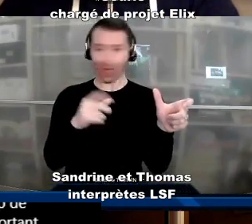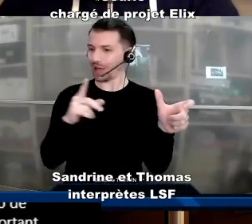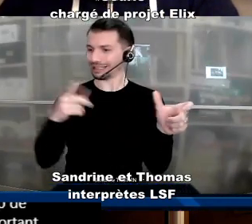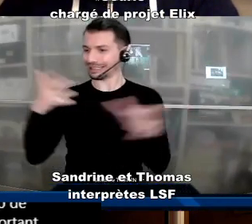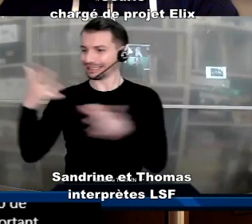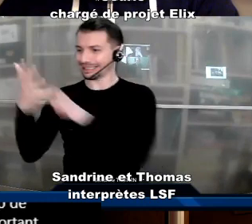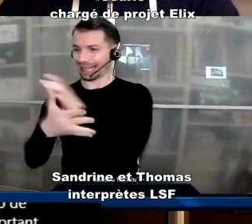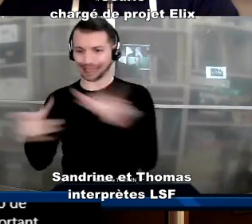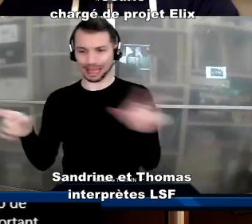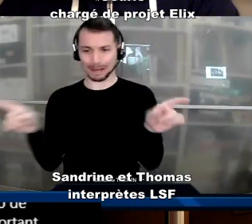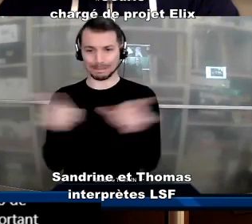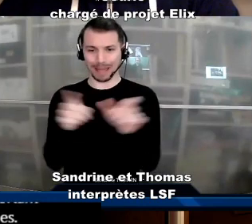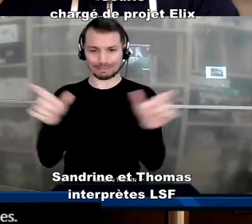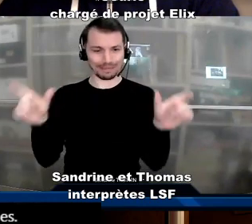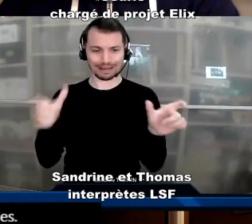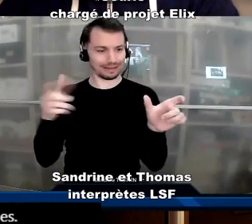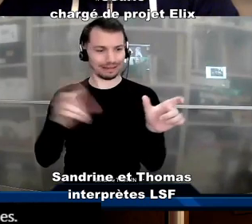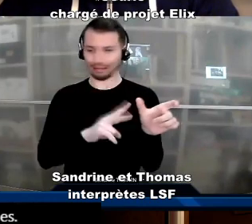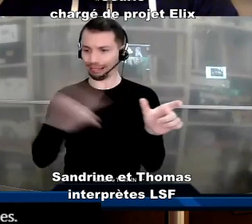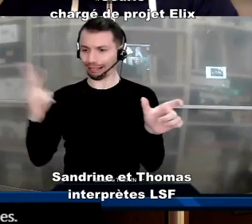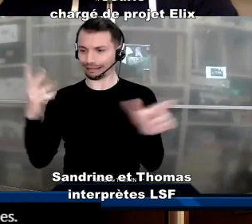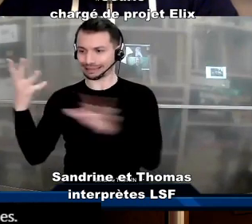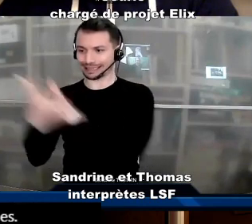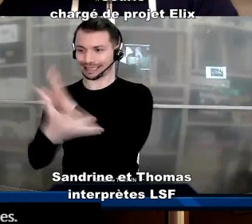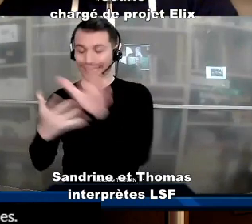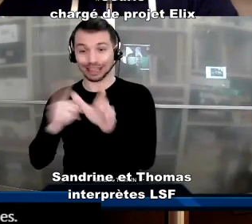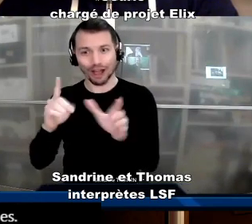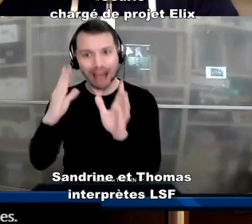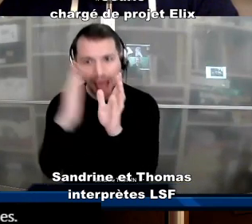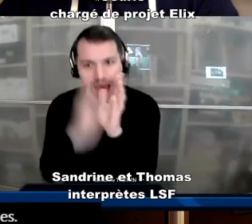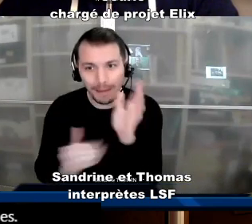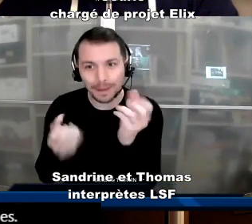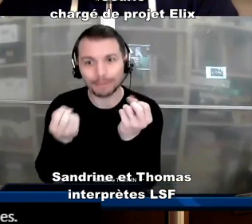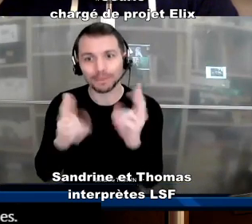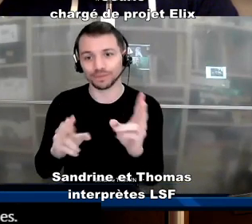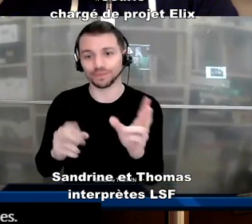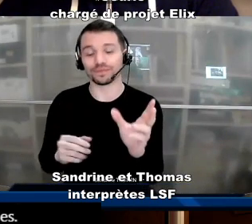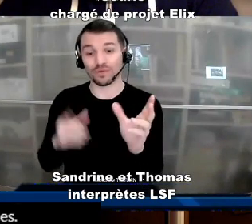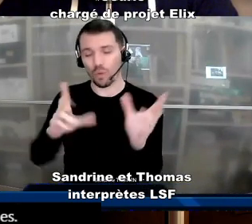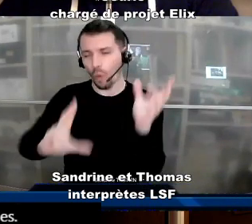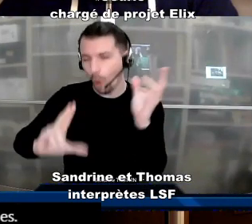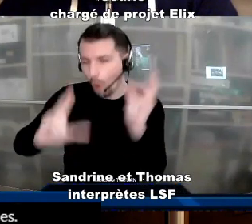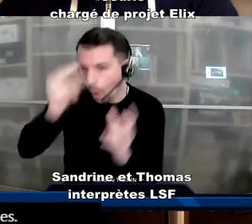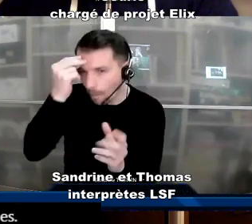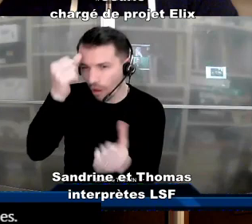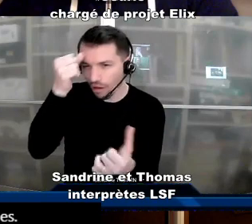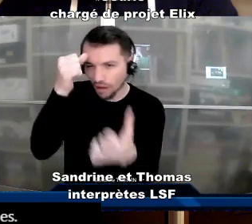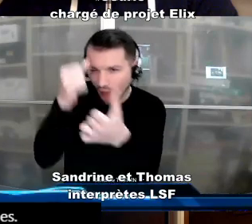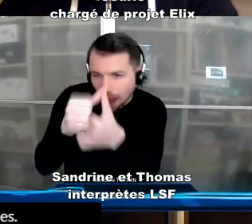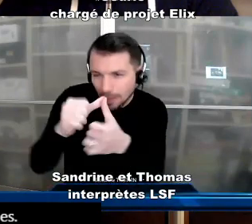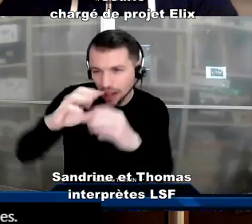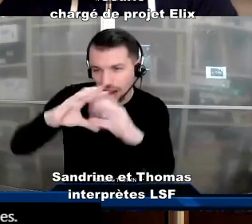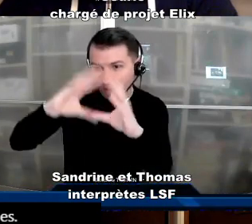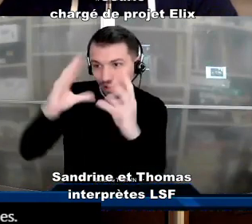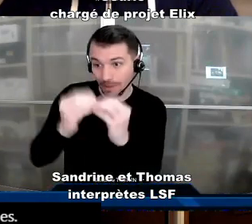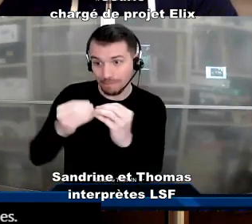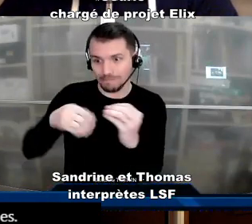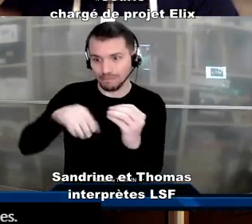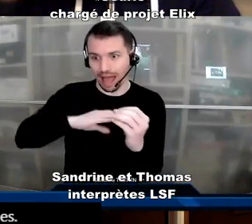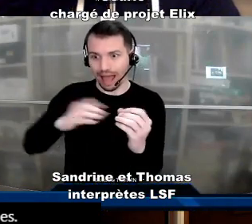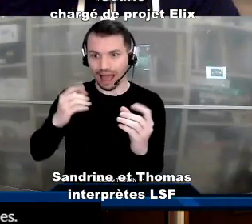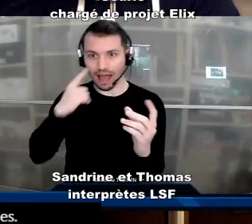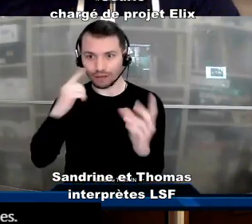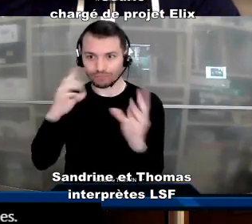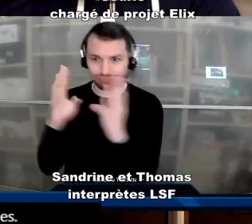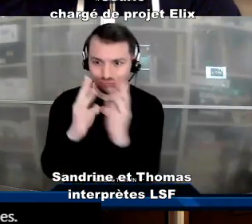et tout plein de choses à comprendre et à retenir par la pratique.